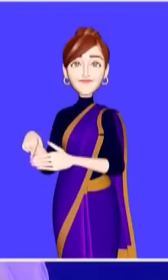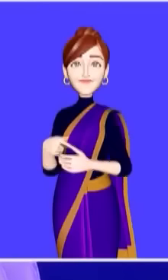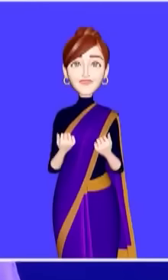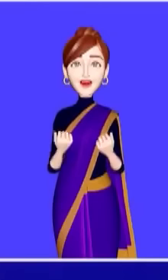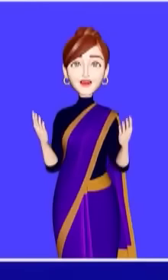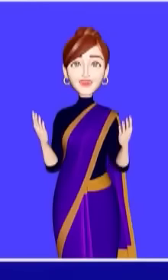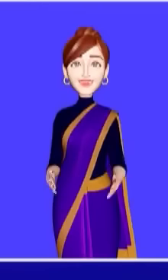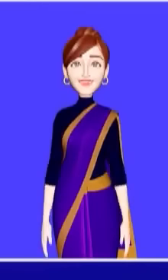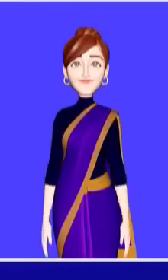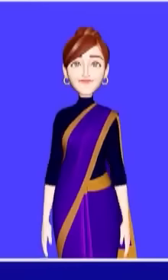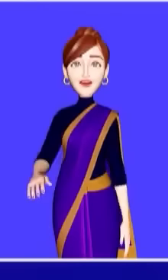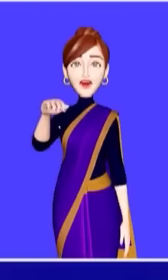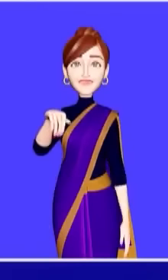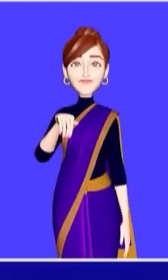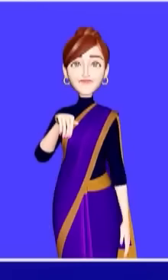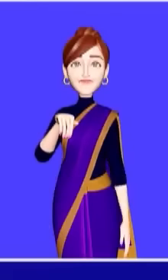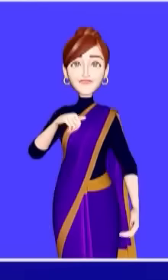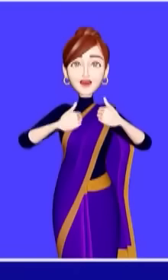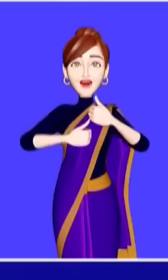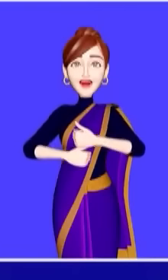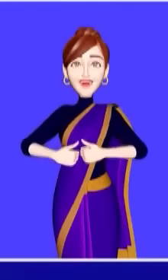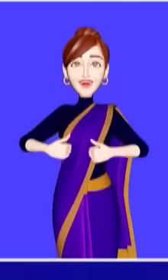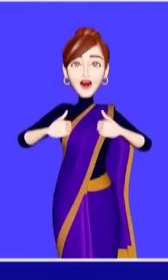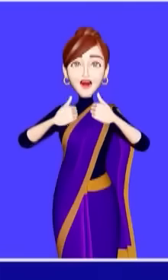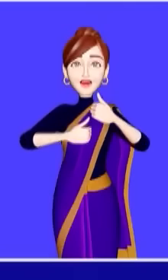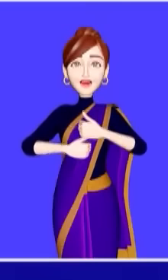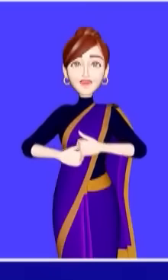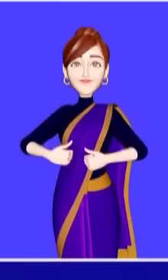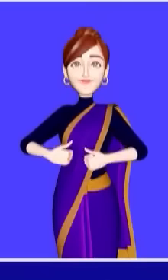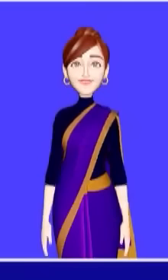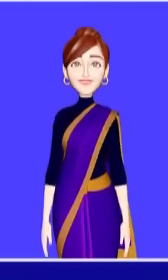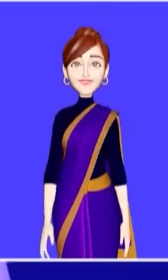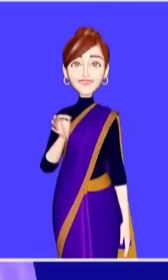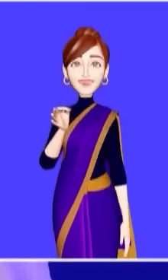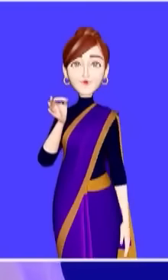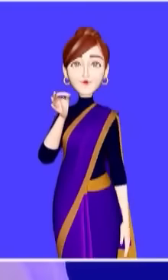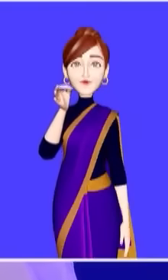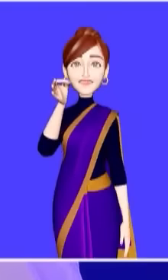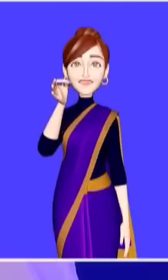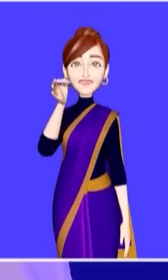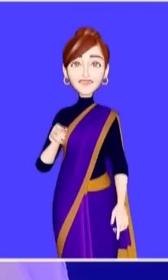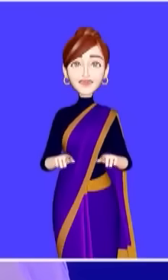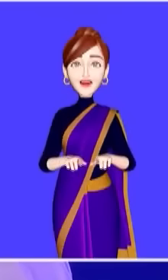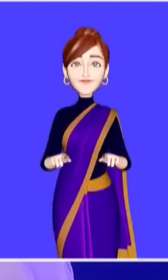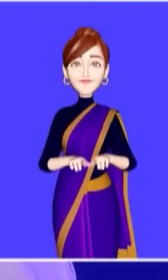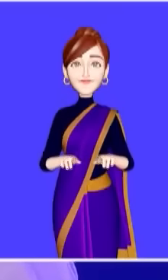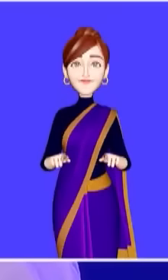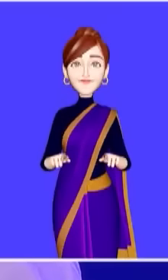और वेरीफाइबल हो। भारत का ये मानव विजन